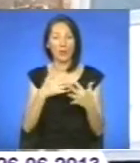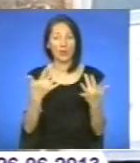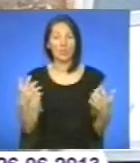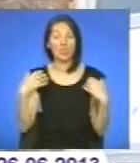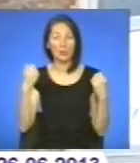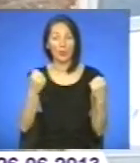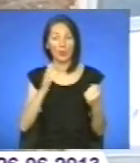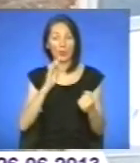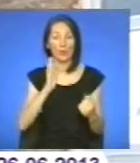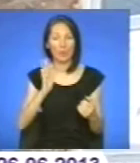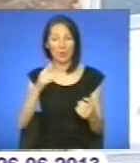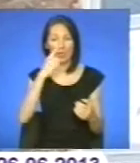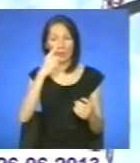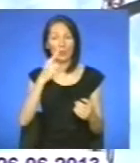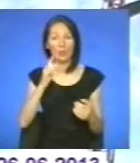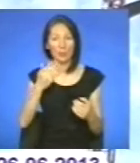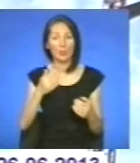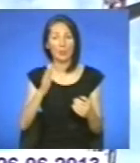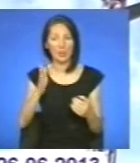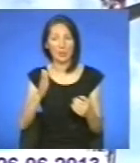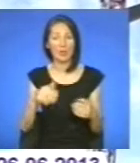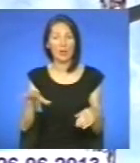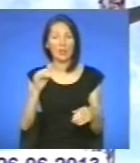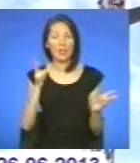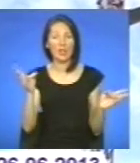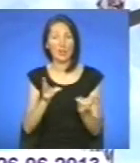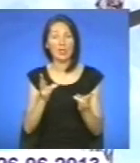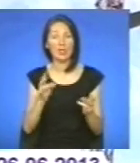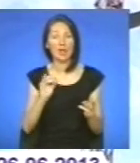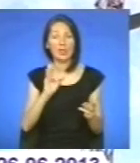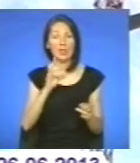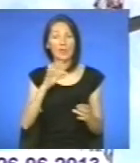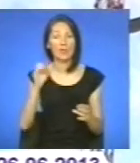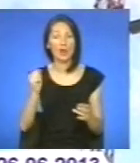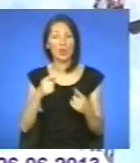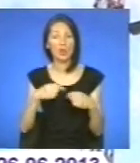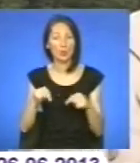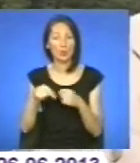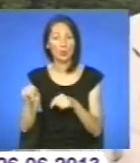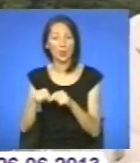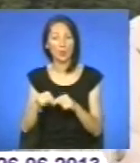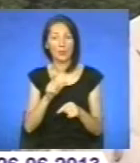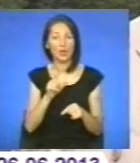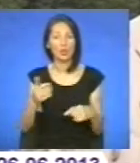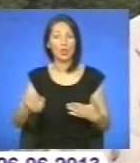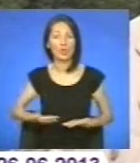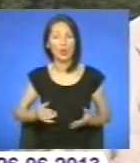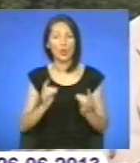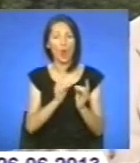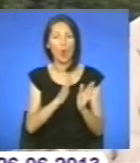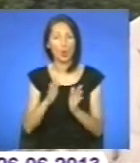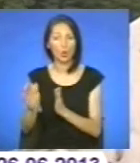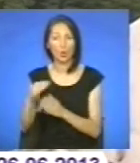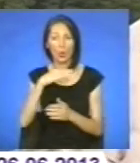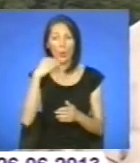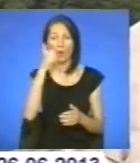найближчій перспективі і вся необхідна інфраструктура. Ми звернулися, Віктор Федорович підтримав. Люди живуть в гуртожитках, багато років